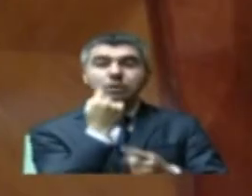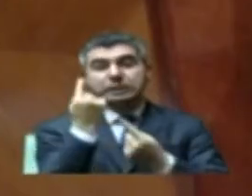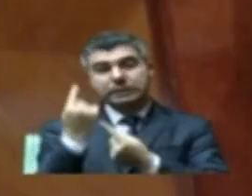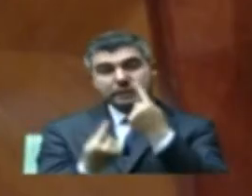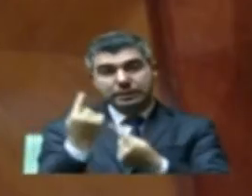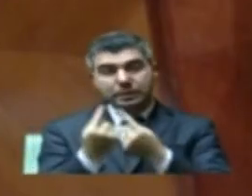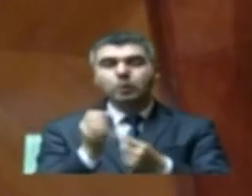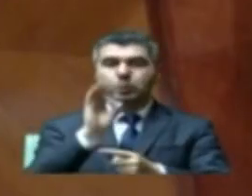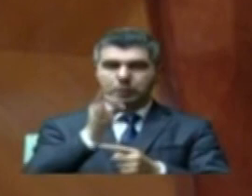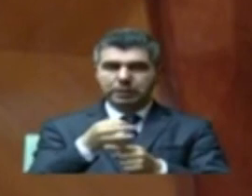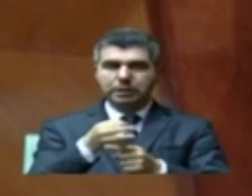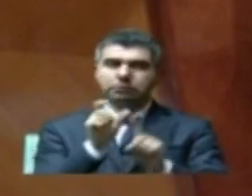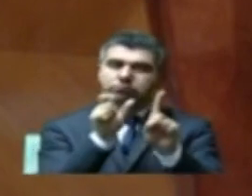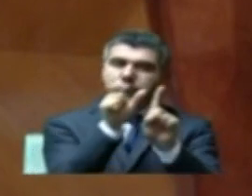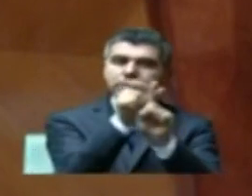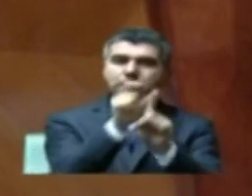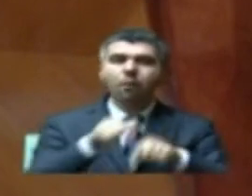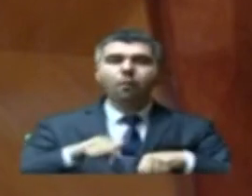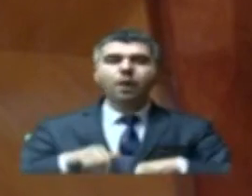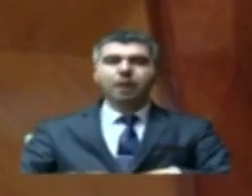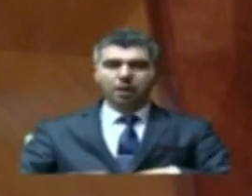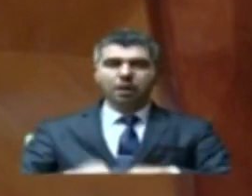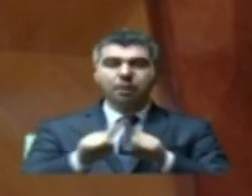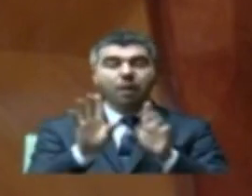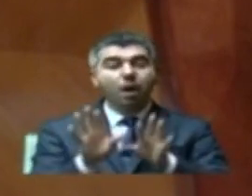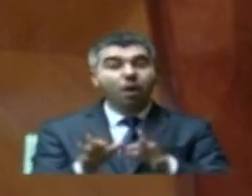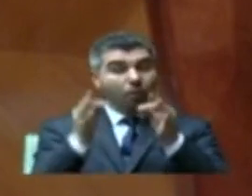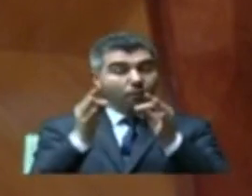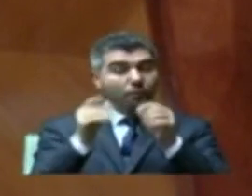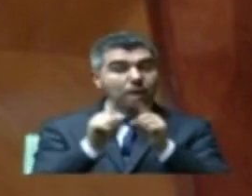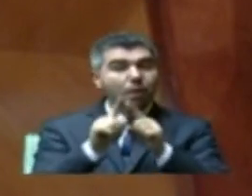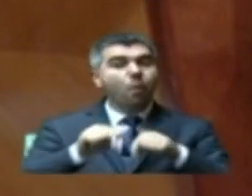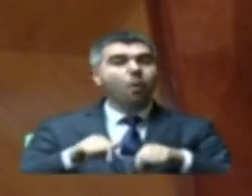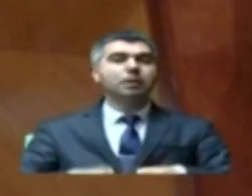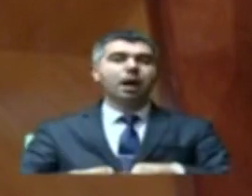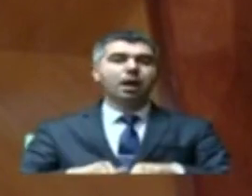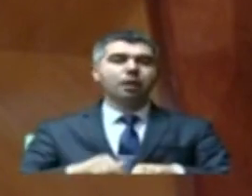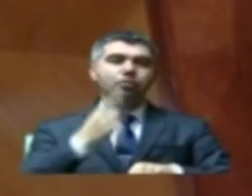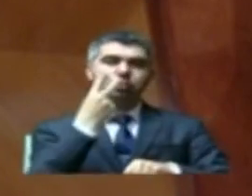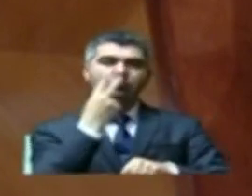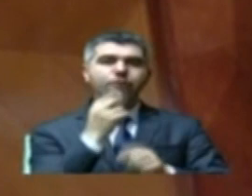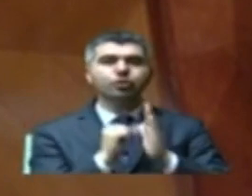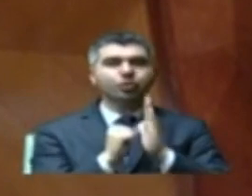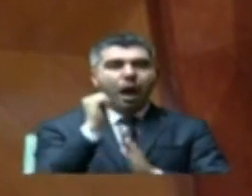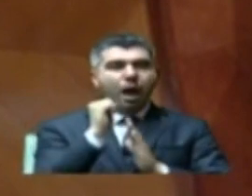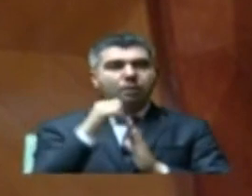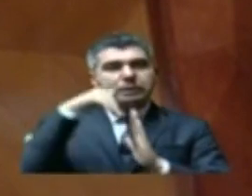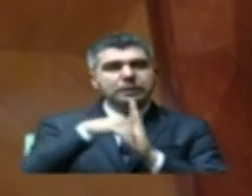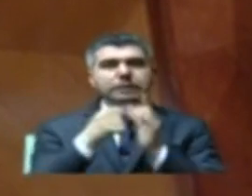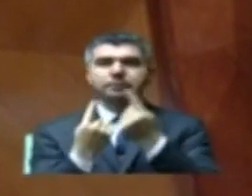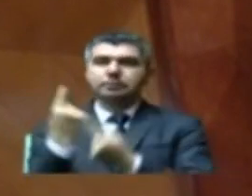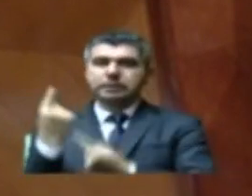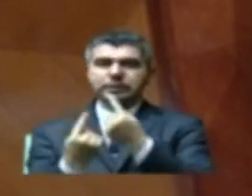في نهاية المطاف اللي كيعلن على النتيجة بشكل رسمي وكيأكد المنصب هي الوزارة، وبالتالي في الوقت اللي كتوصلنا